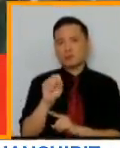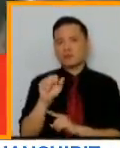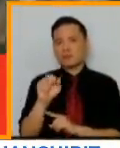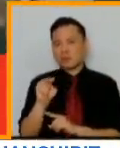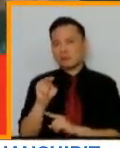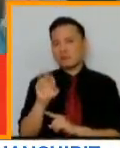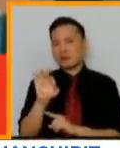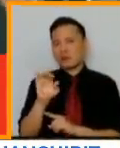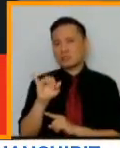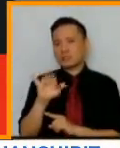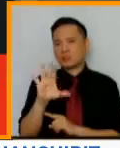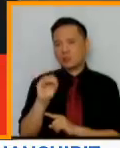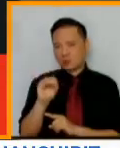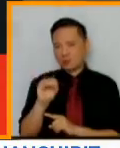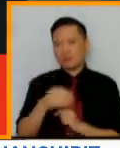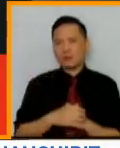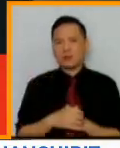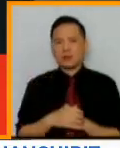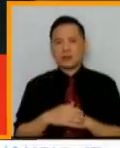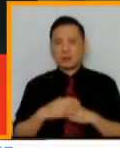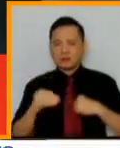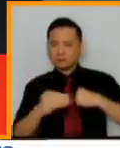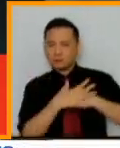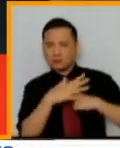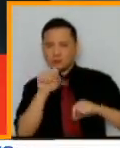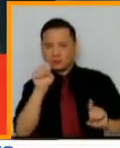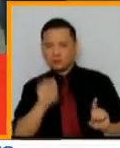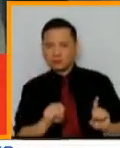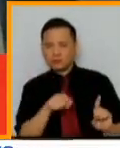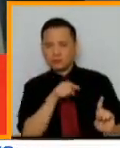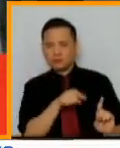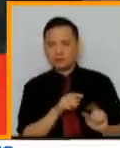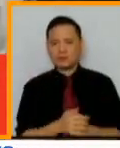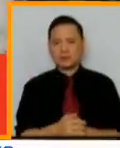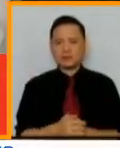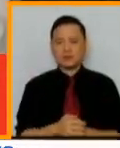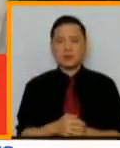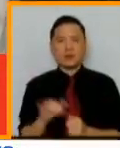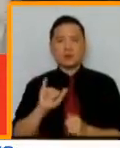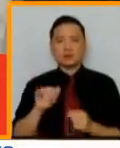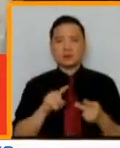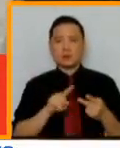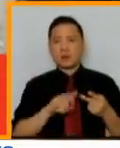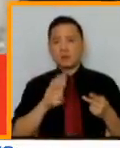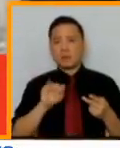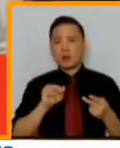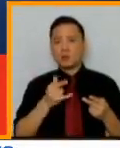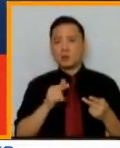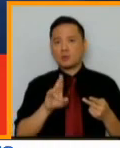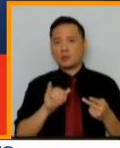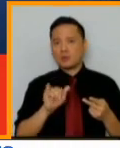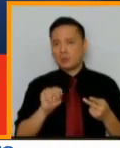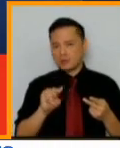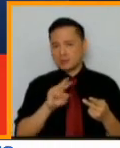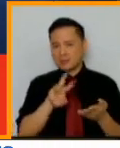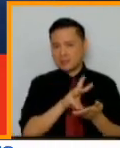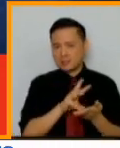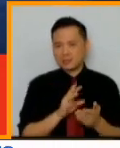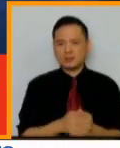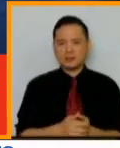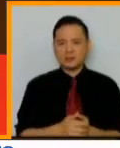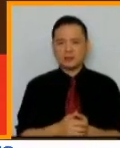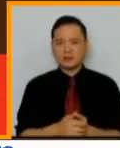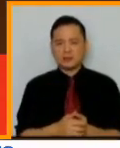niyang pinuntahan ang Barangay Maygatasan sa Bayugan City. Nag-courtesy call ang senador kay Agusan del Sur Governor